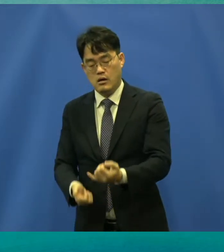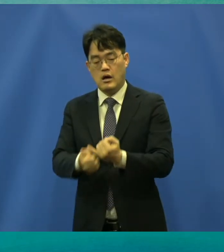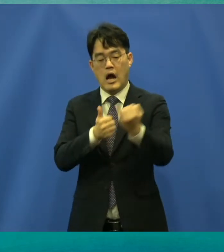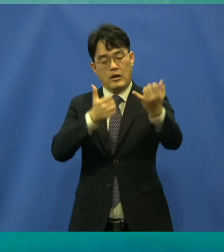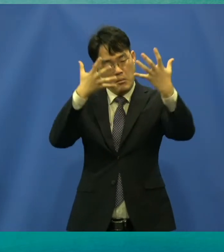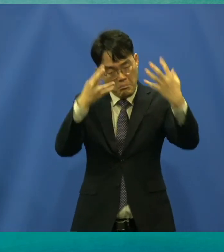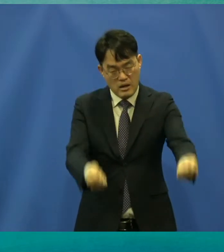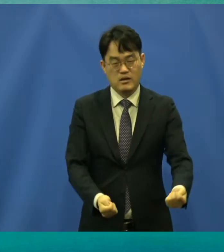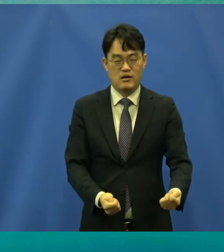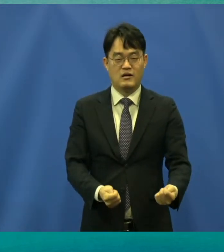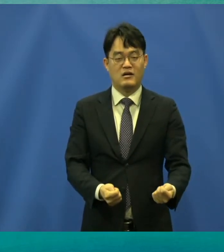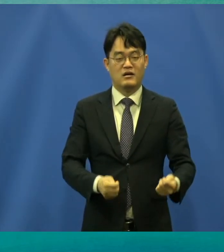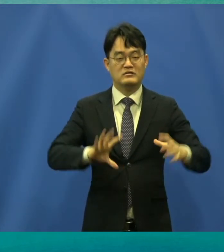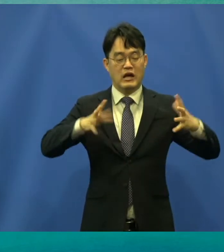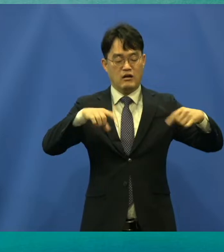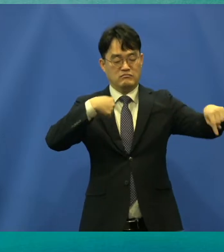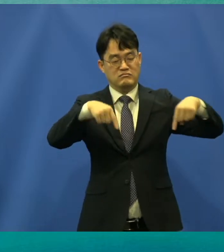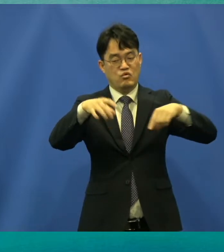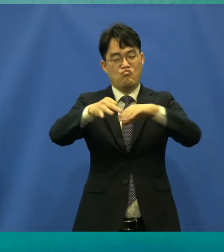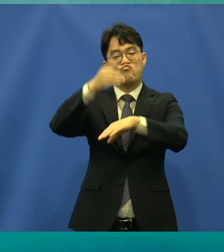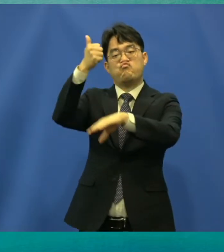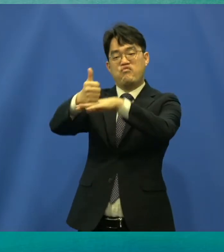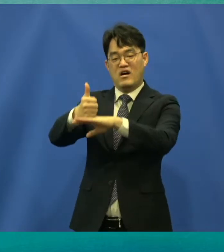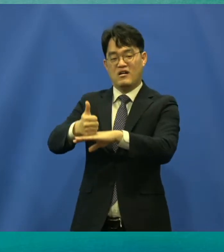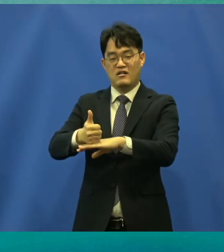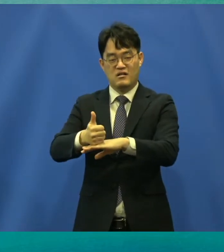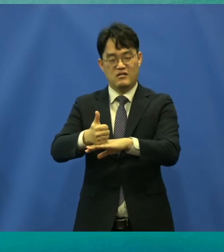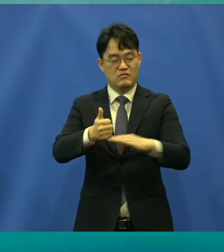권력의 정점에서 그는 절망을 맛보았습니다.